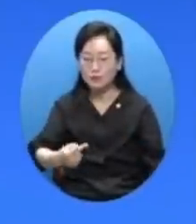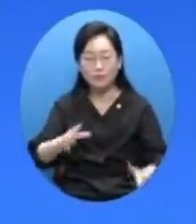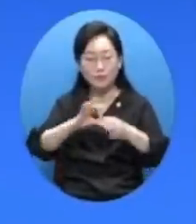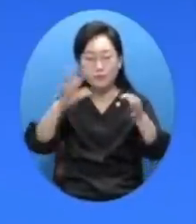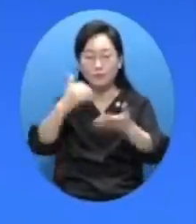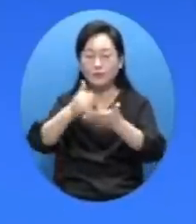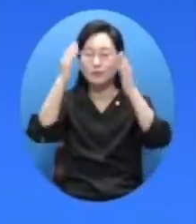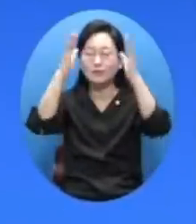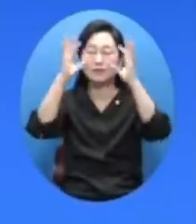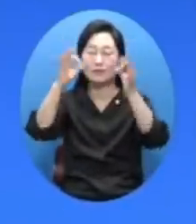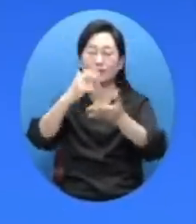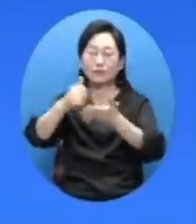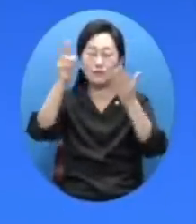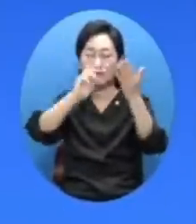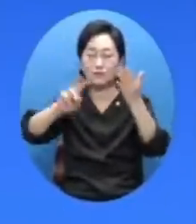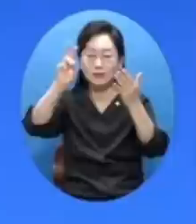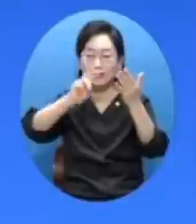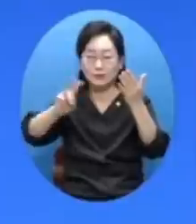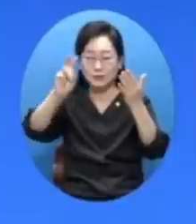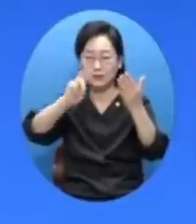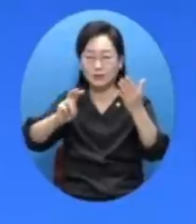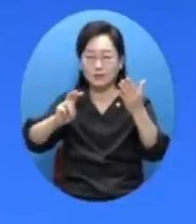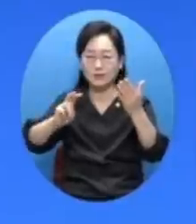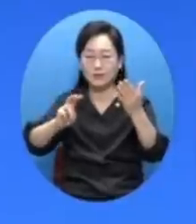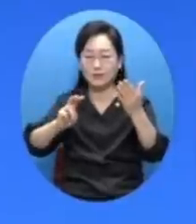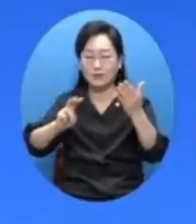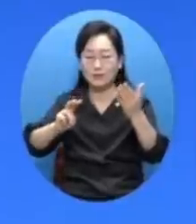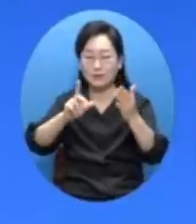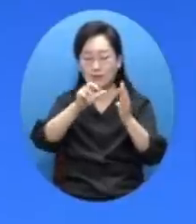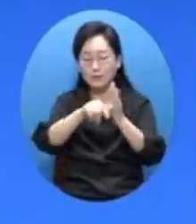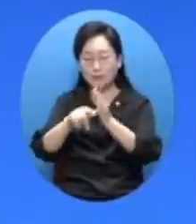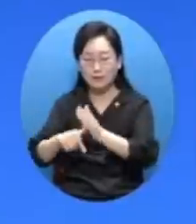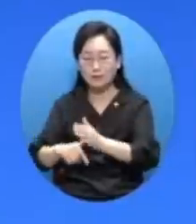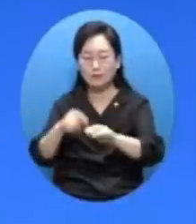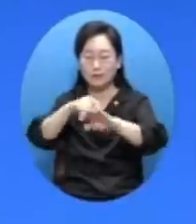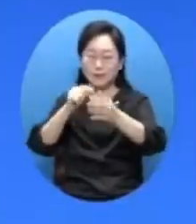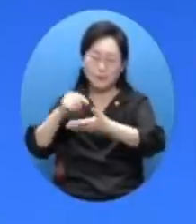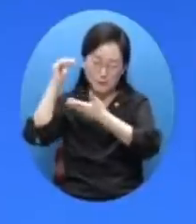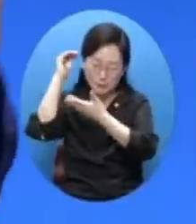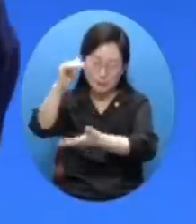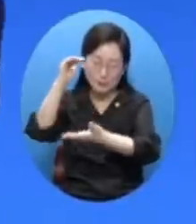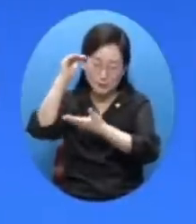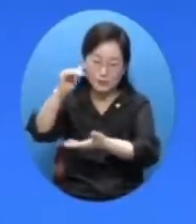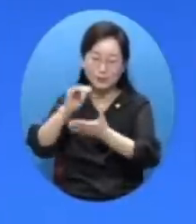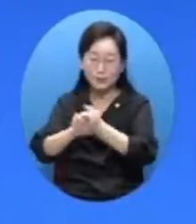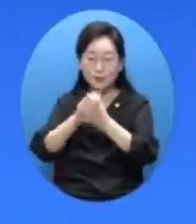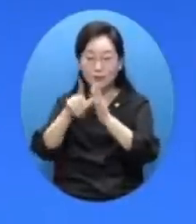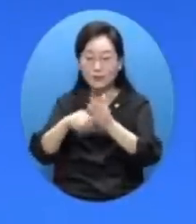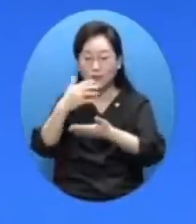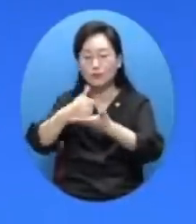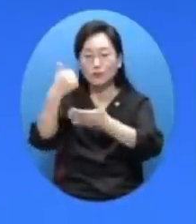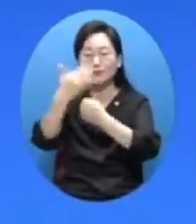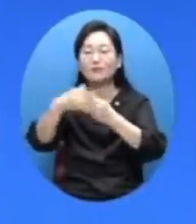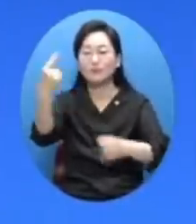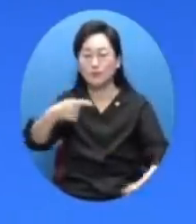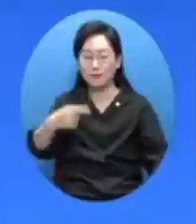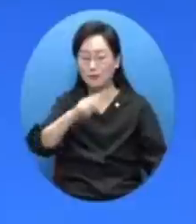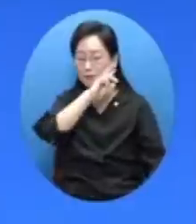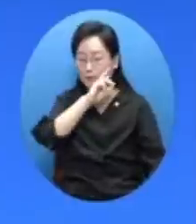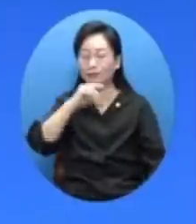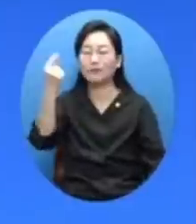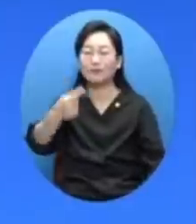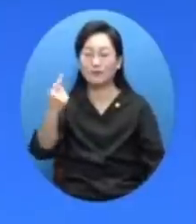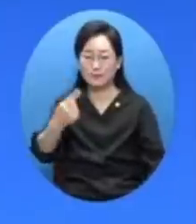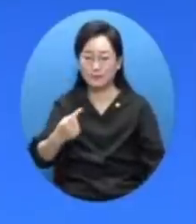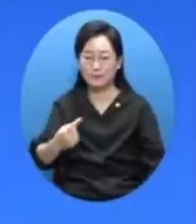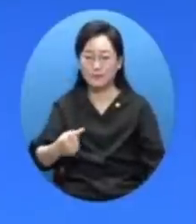줌바라보고 짐을 찬양하고 10대 떨어져 놓고 기도할 때 주님의 은혜가 임할 것입니다 평안함이 임할